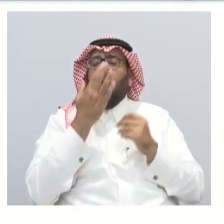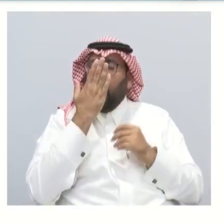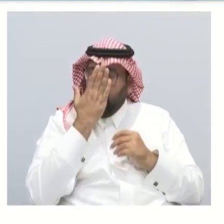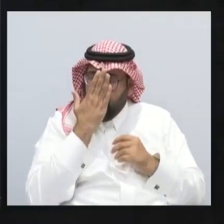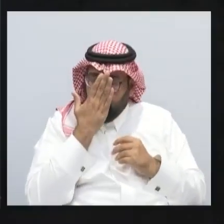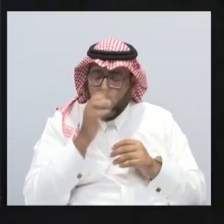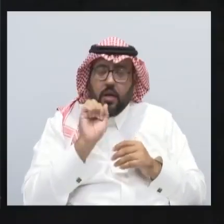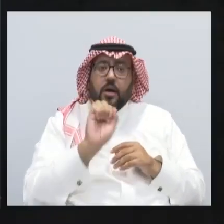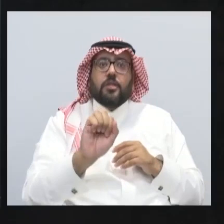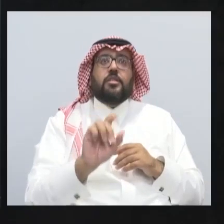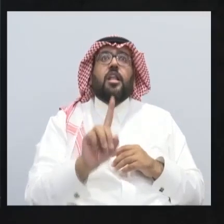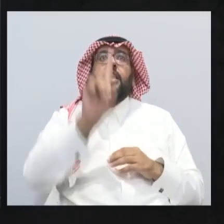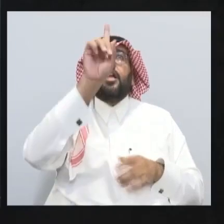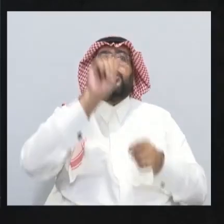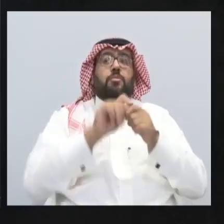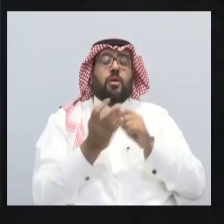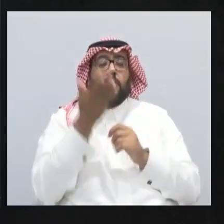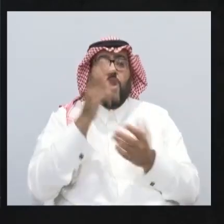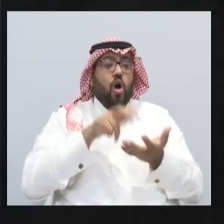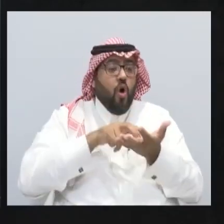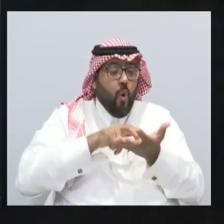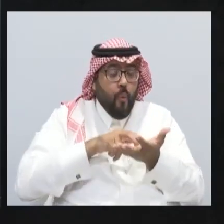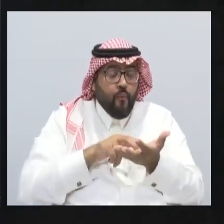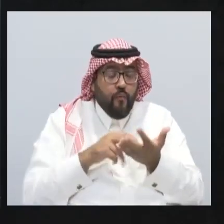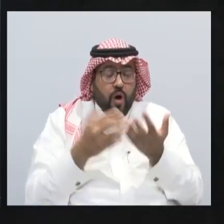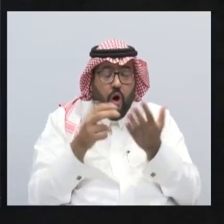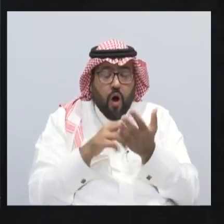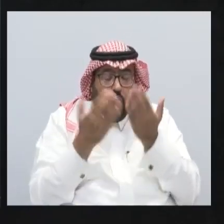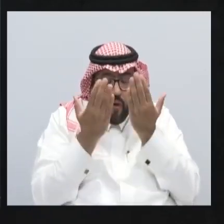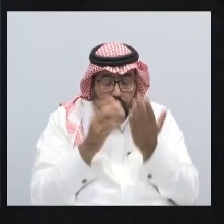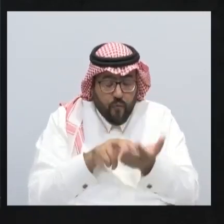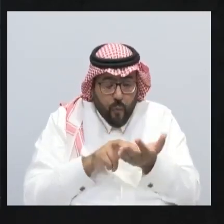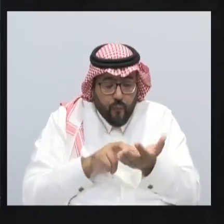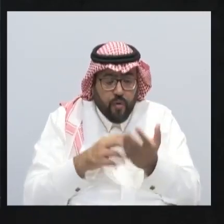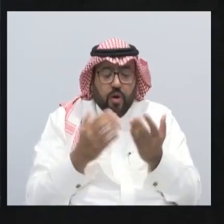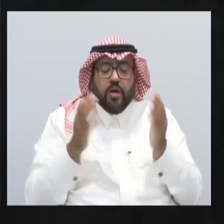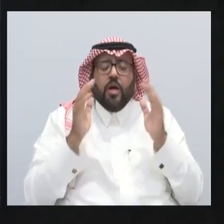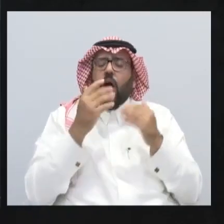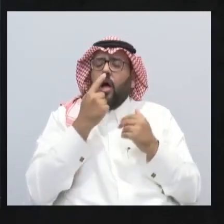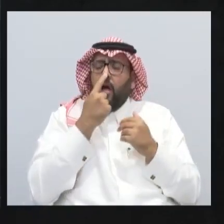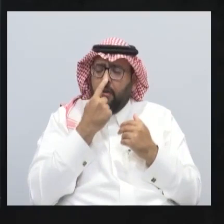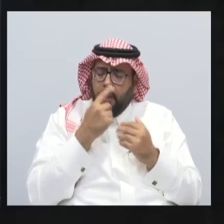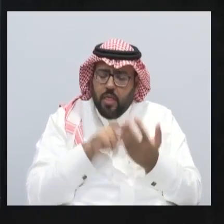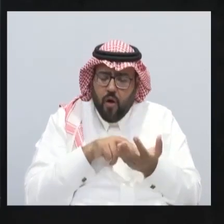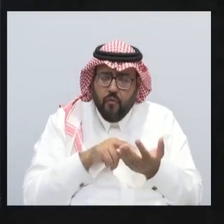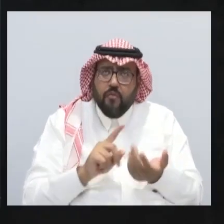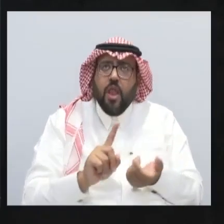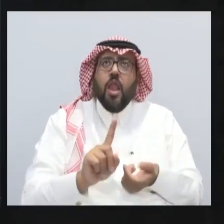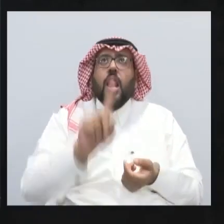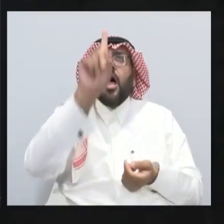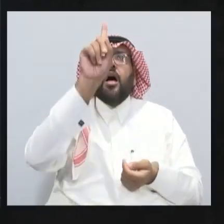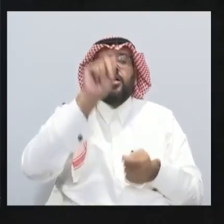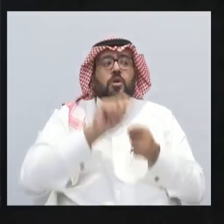الخوف فالخوف العظيم العباده انك تعبد بعباده الخوف لا تكون الا لله